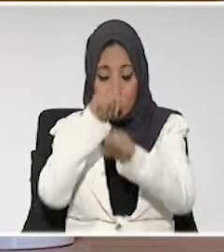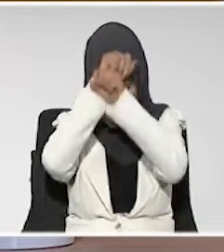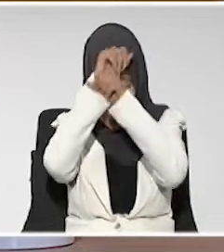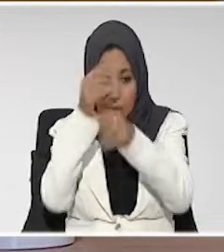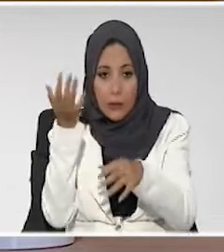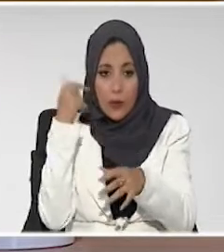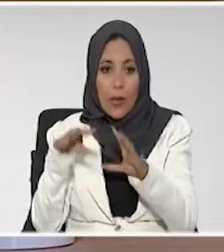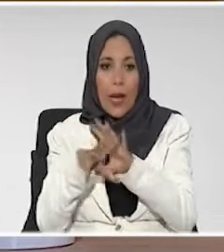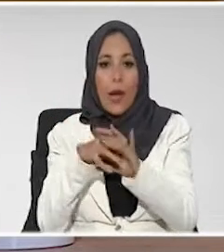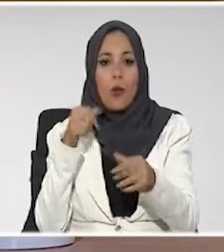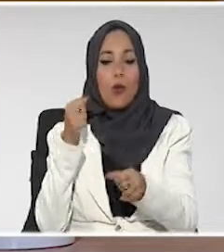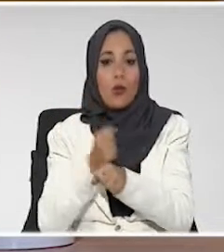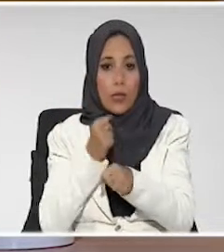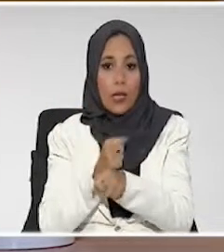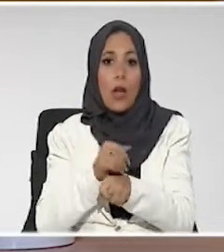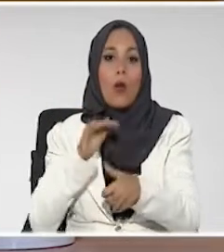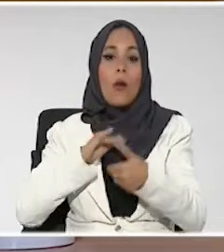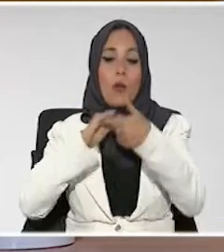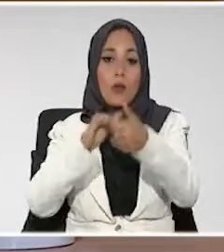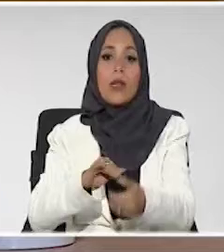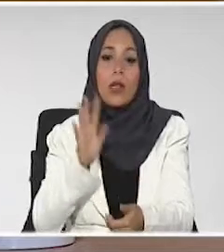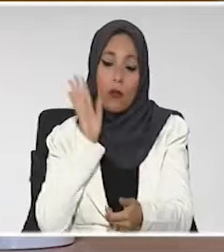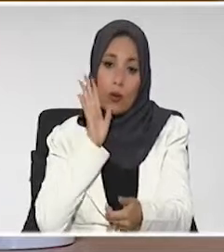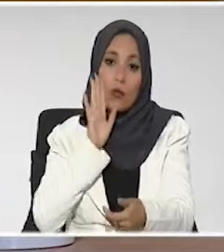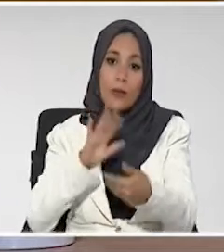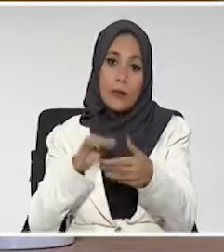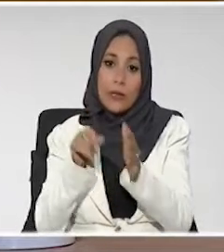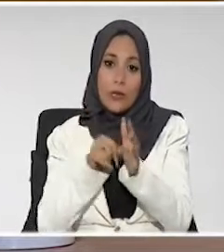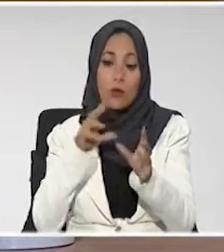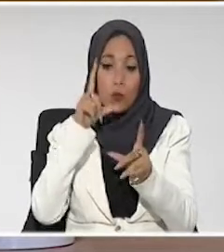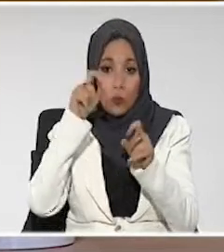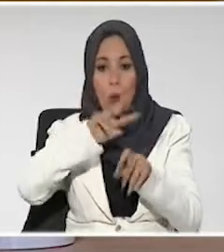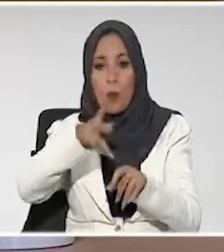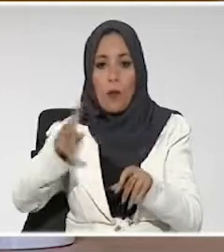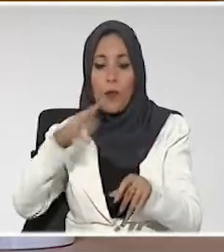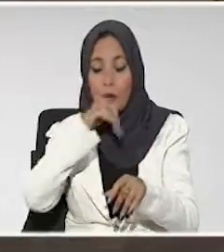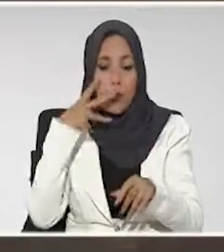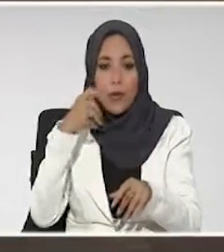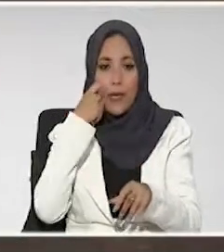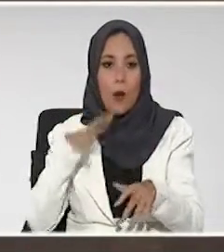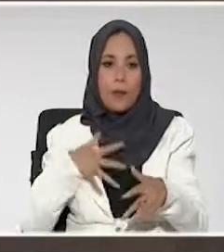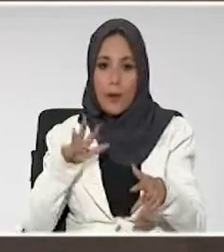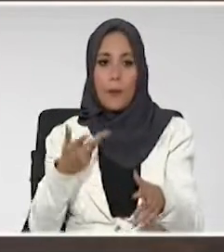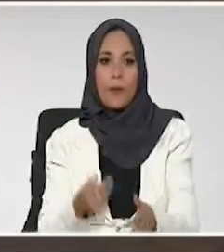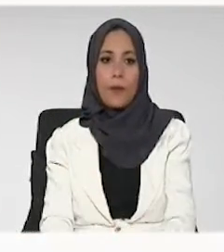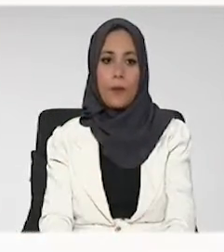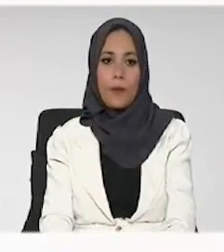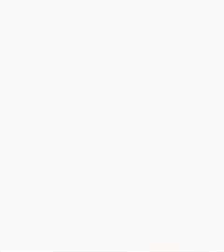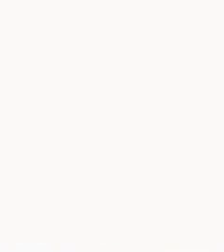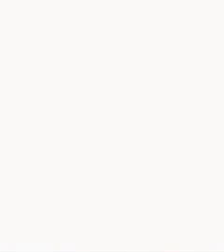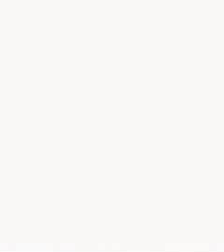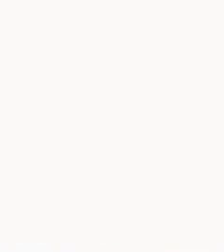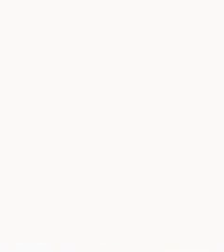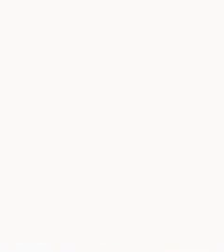لهم الحياة الكريمة والصورة الحضارية المختلفة. تعالوا نشوف أخبار الناس.